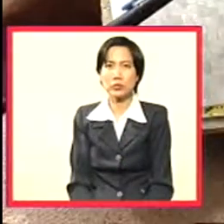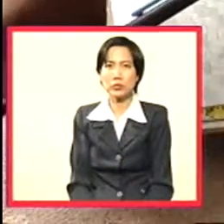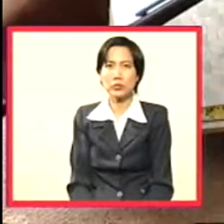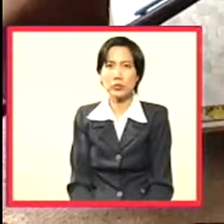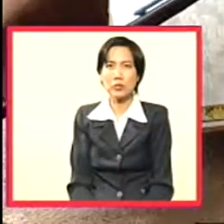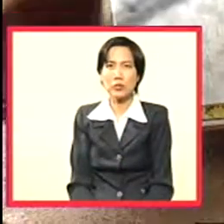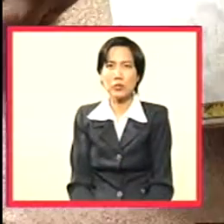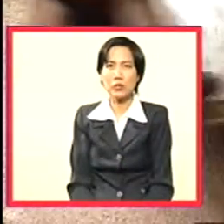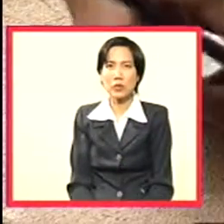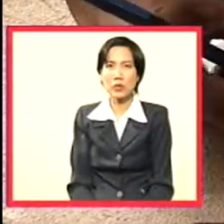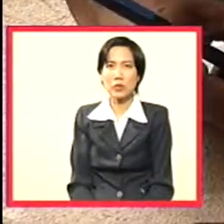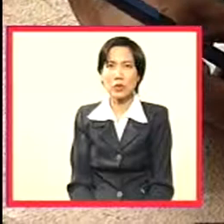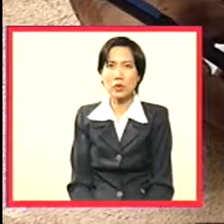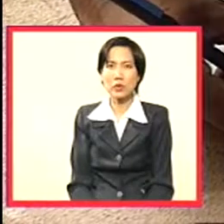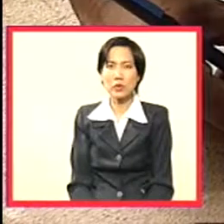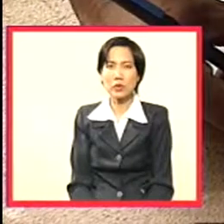งด้านที่1หรือ2